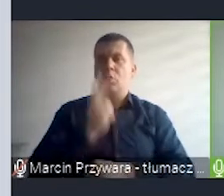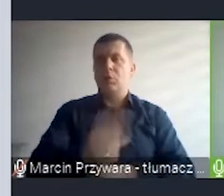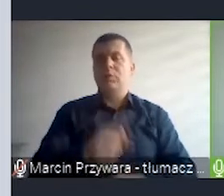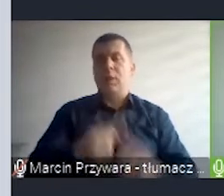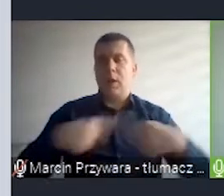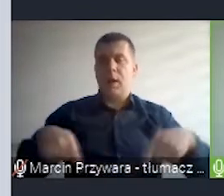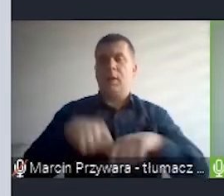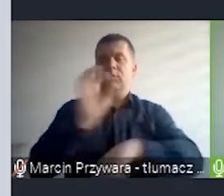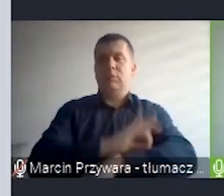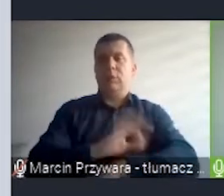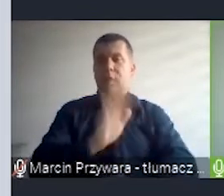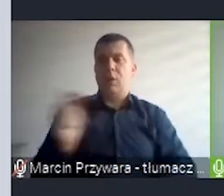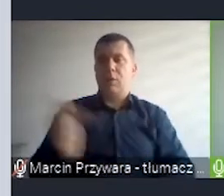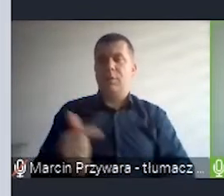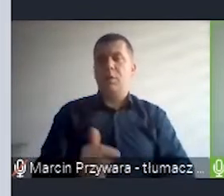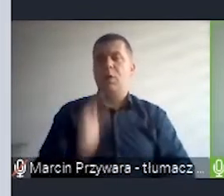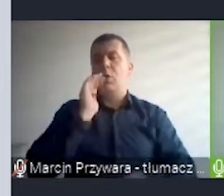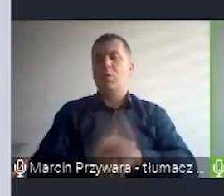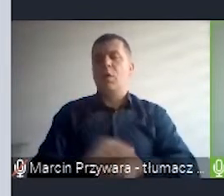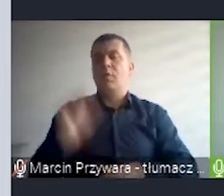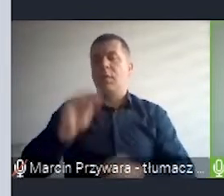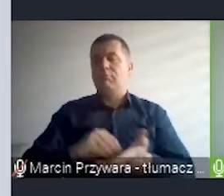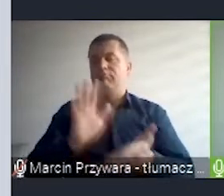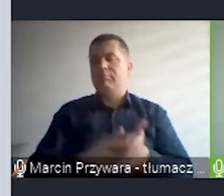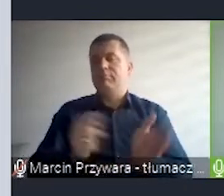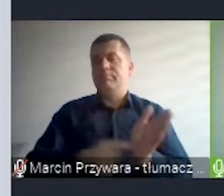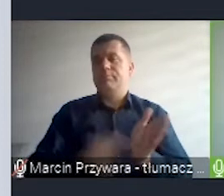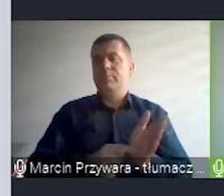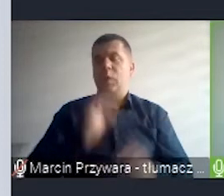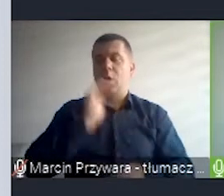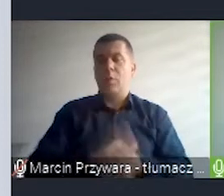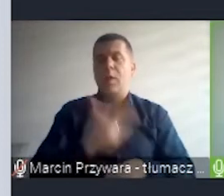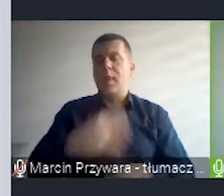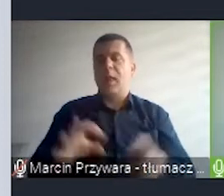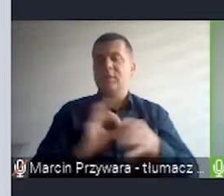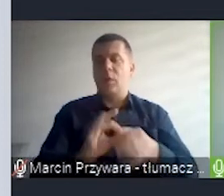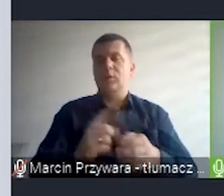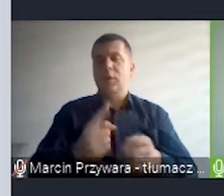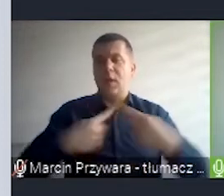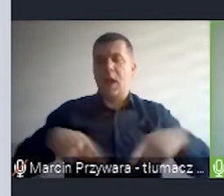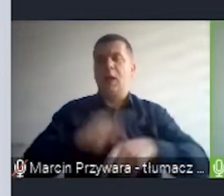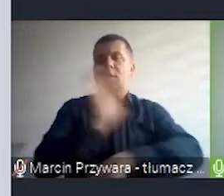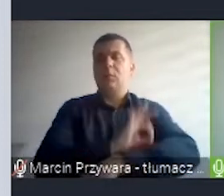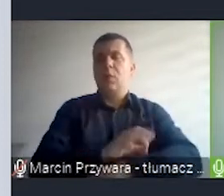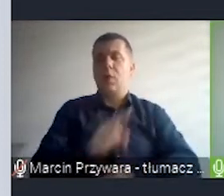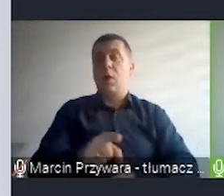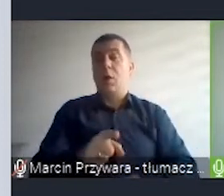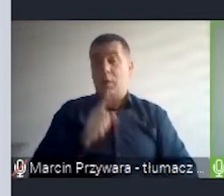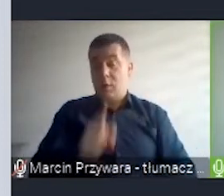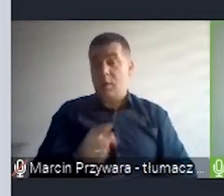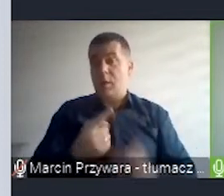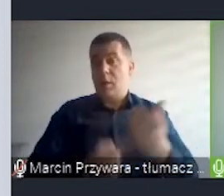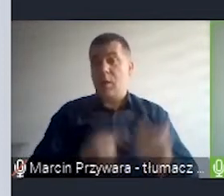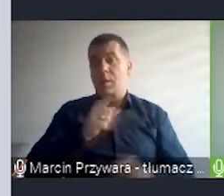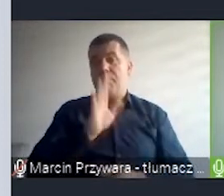projektu, ale umowa mówi również o tym, że te niezwiązane z realizacją projektu, o ile